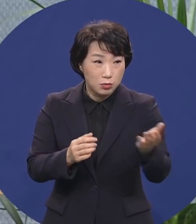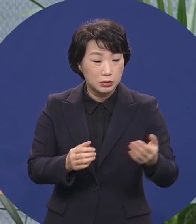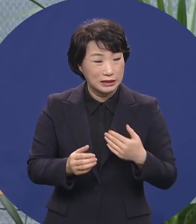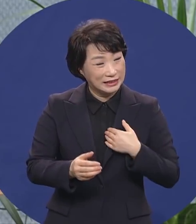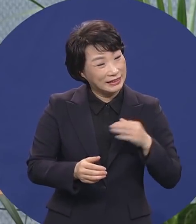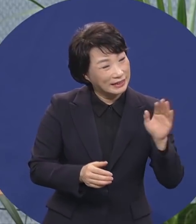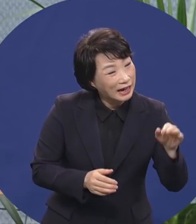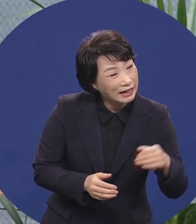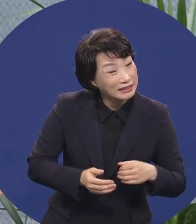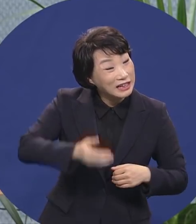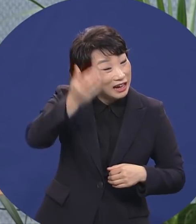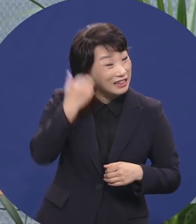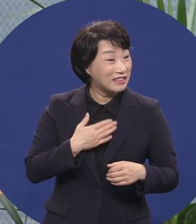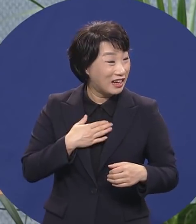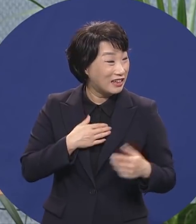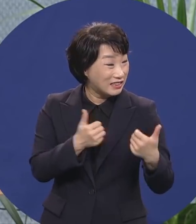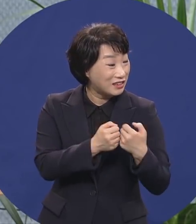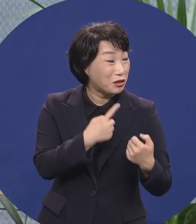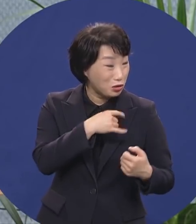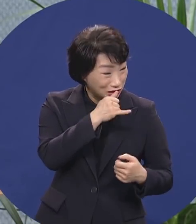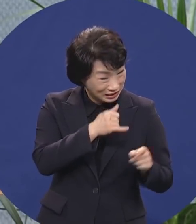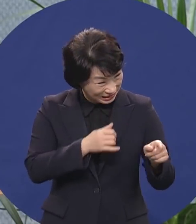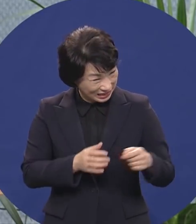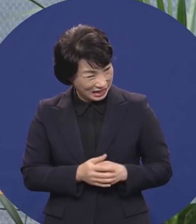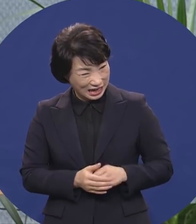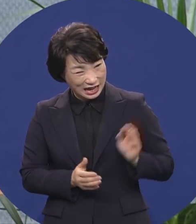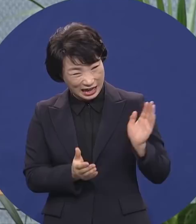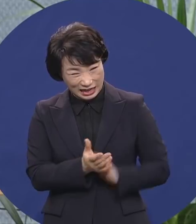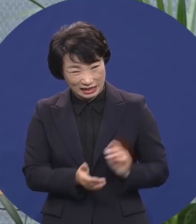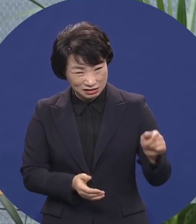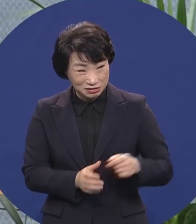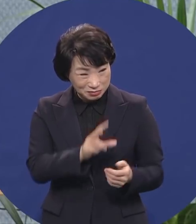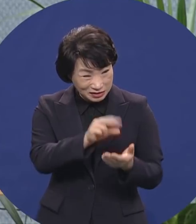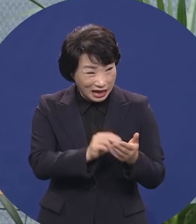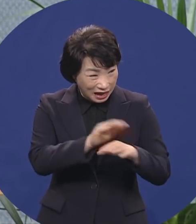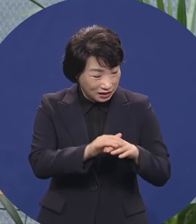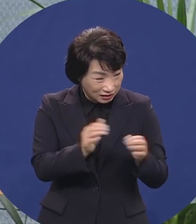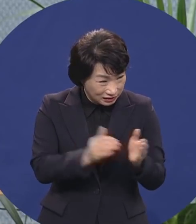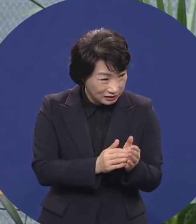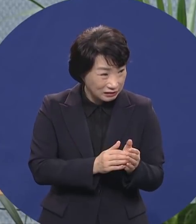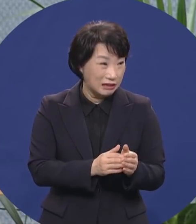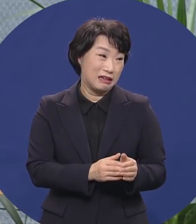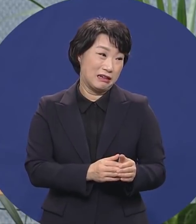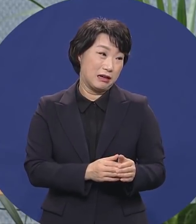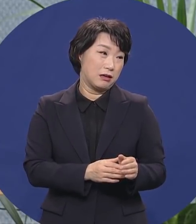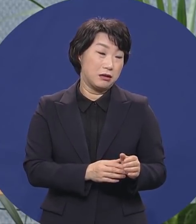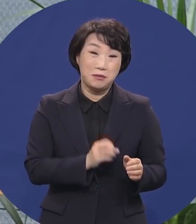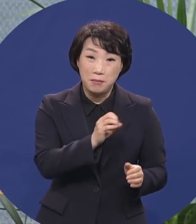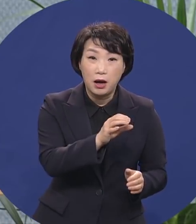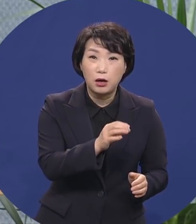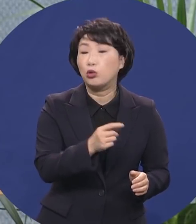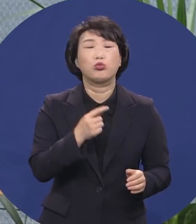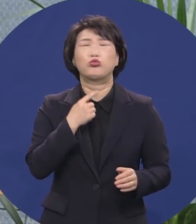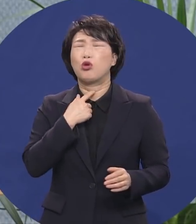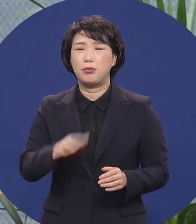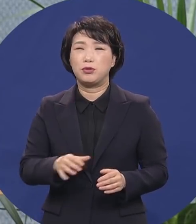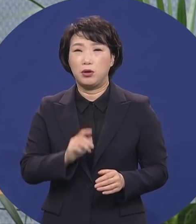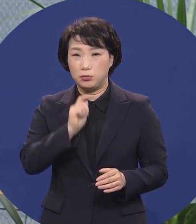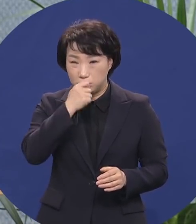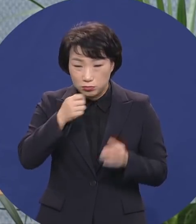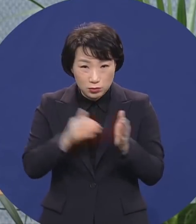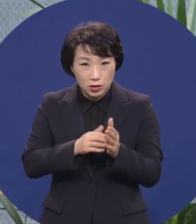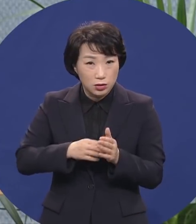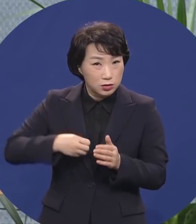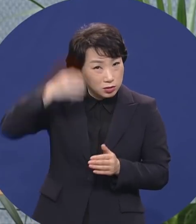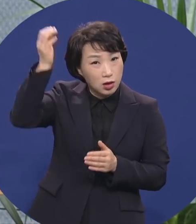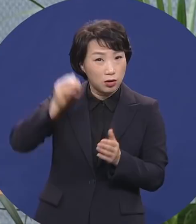나하고 옛날에 그런 상담도 오고 그런 문제를 이렇게 해결해서 잘 해결 절대 안 합니다. 딱 잊어버리고